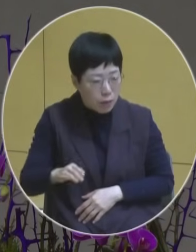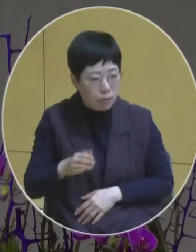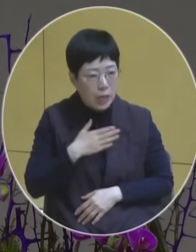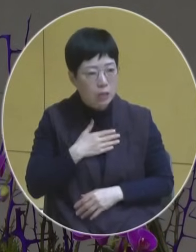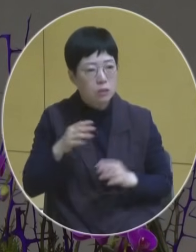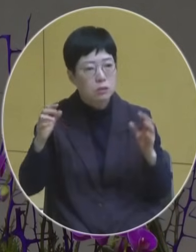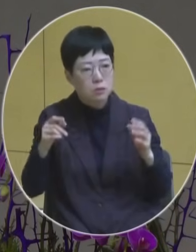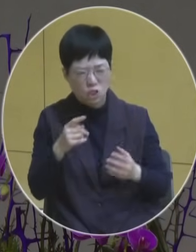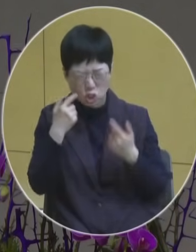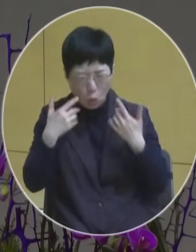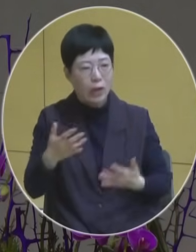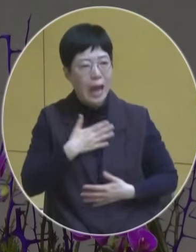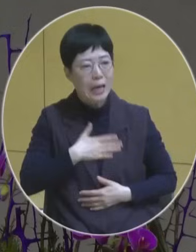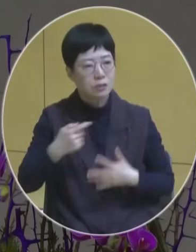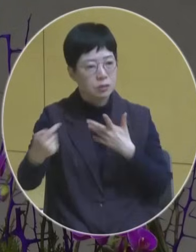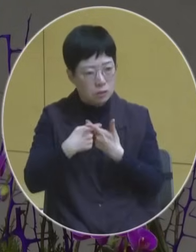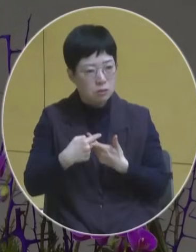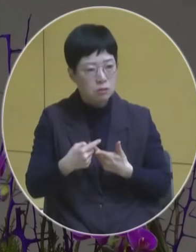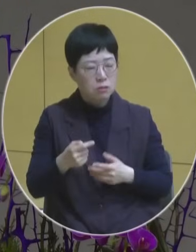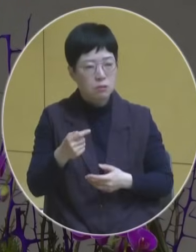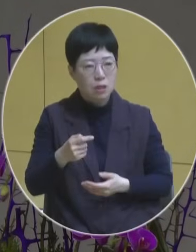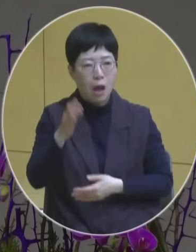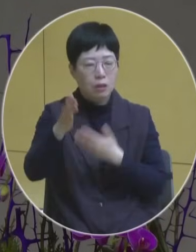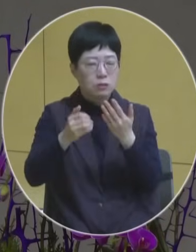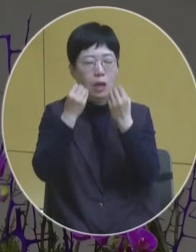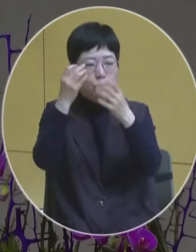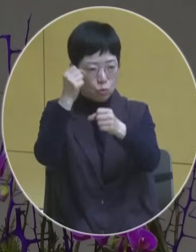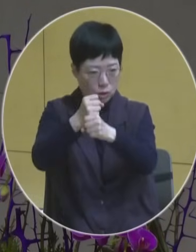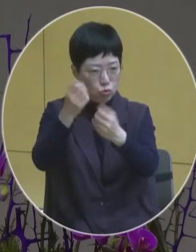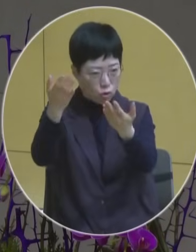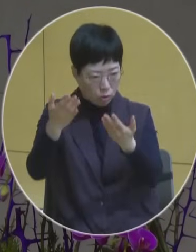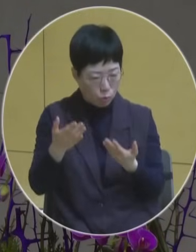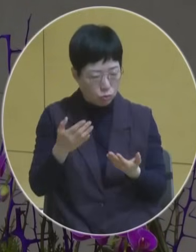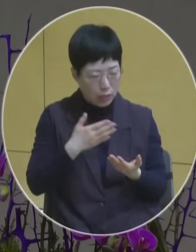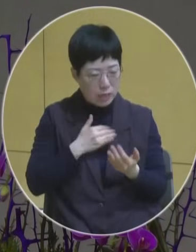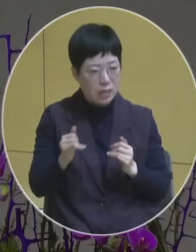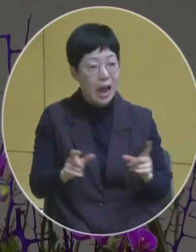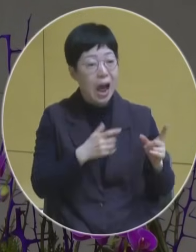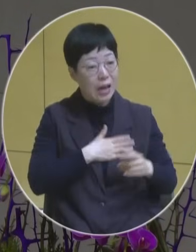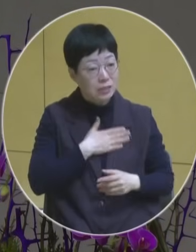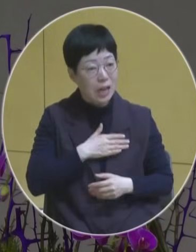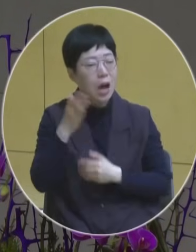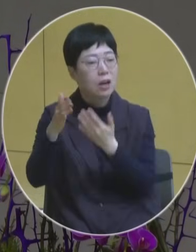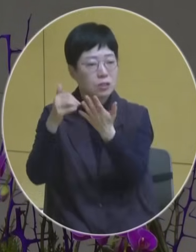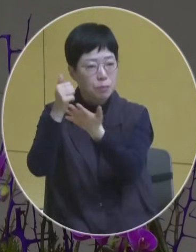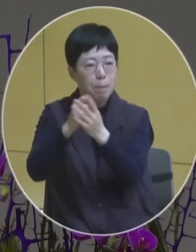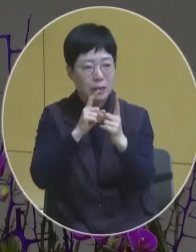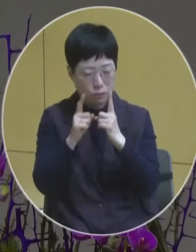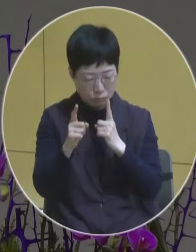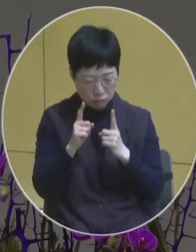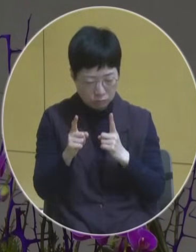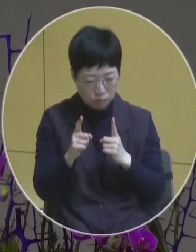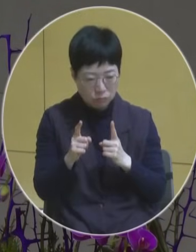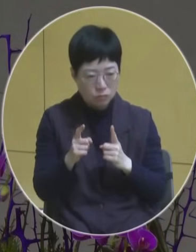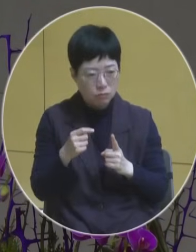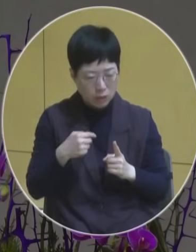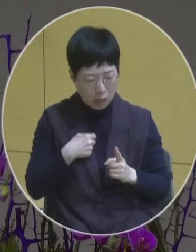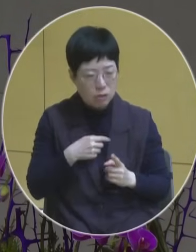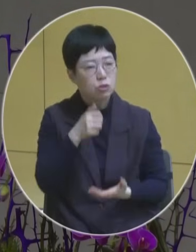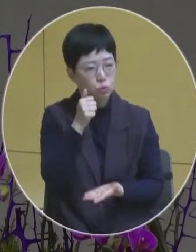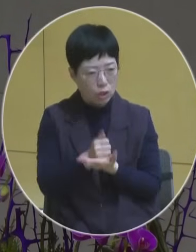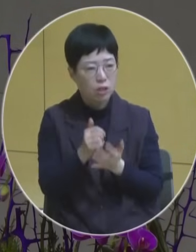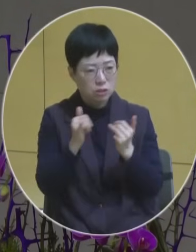아는 정확하게 아는 나를 창조하셨다고 말씀하시고 내 인생을 정확하게 아시는 그 하나님 말씀은 나에 대해서 죄인이라고